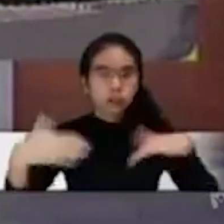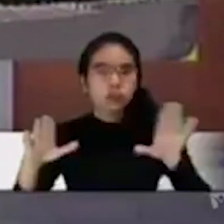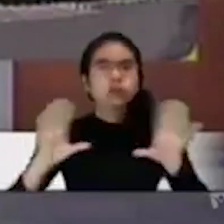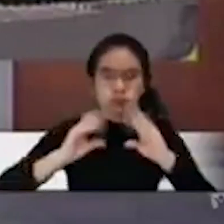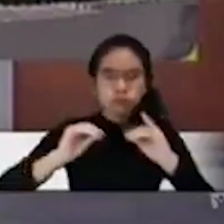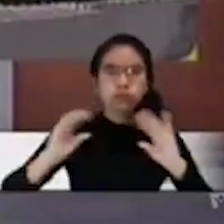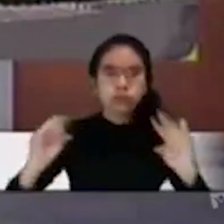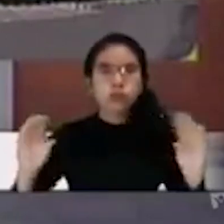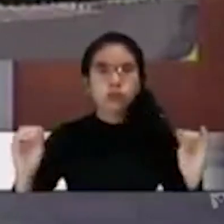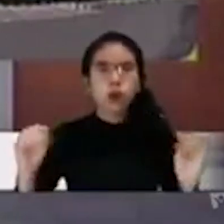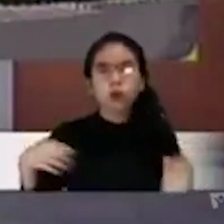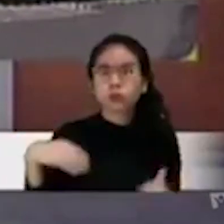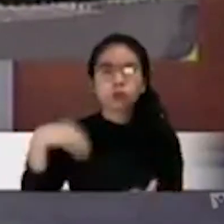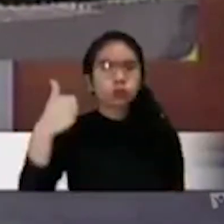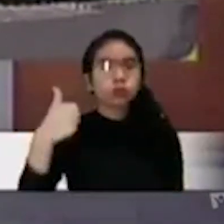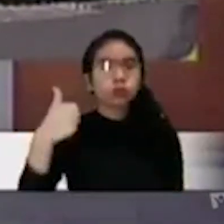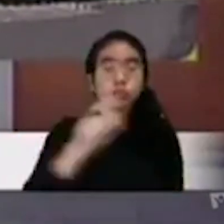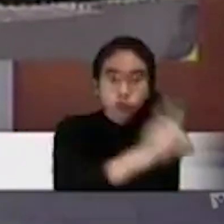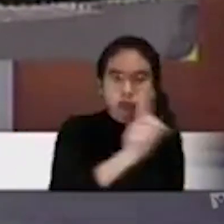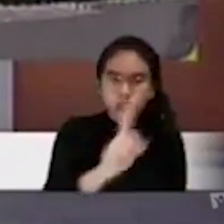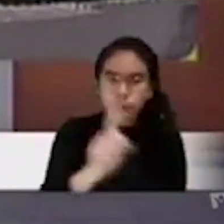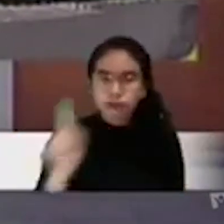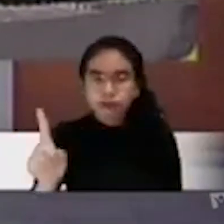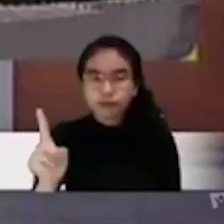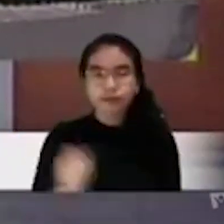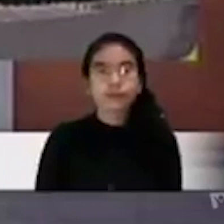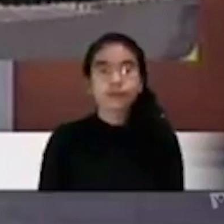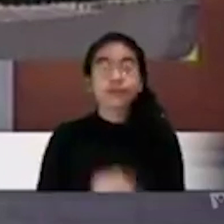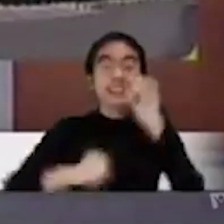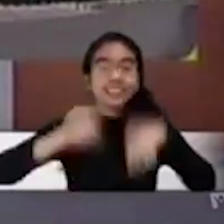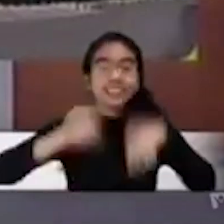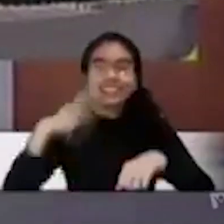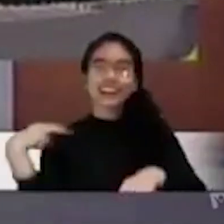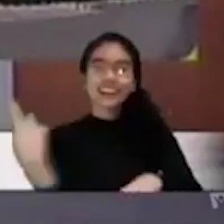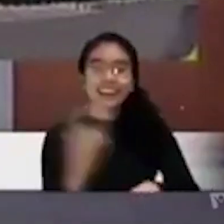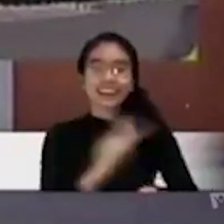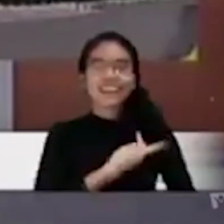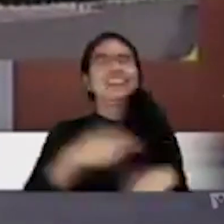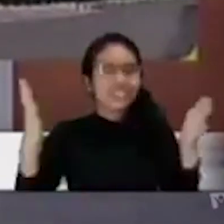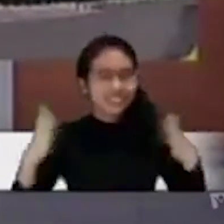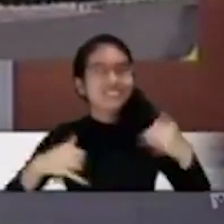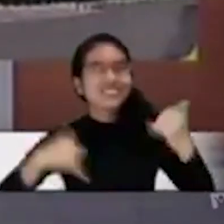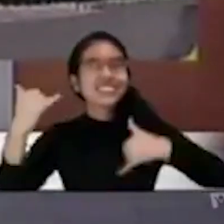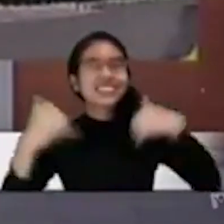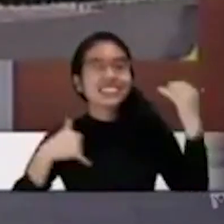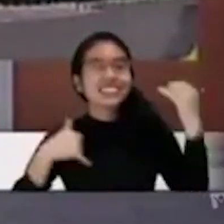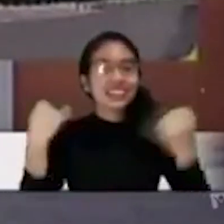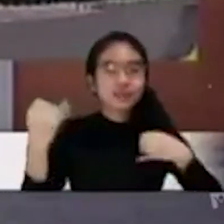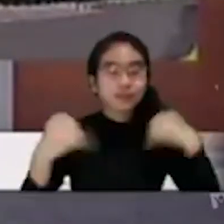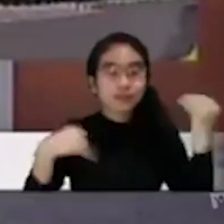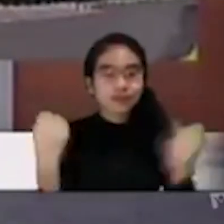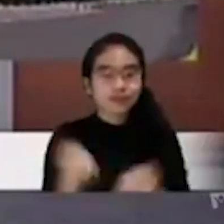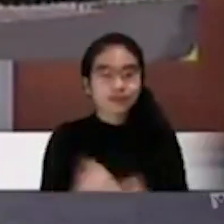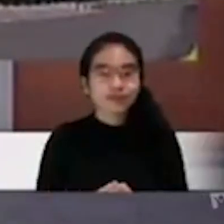kita merasakan sukacita yang luar biasa di hari ulang tahun Rumah Sakit